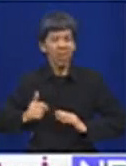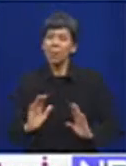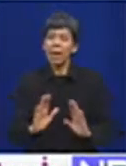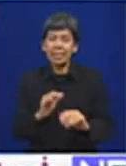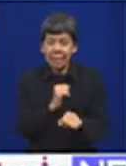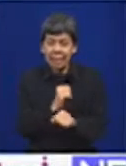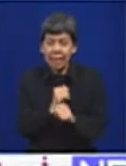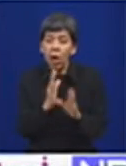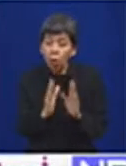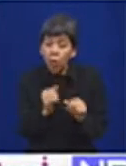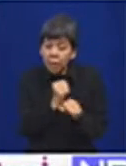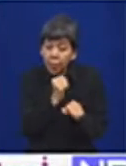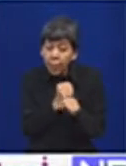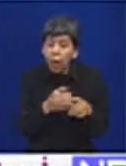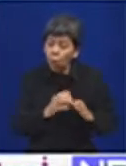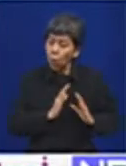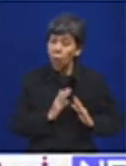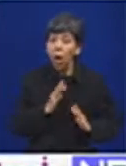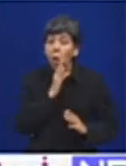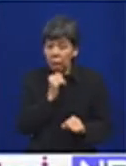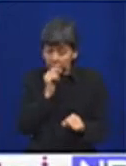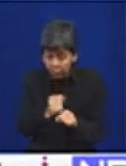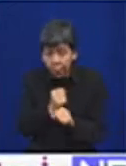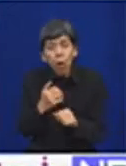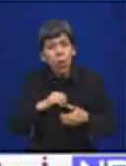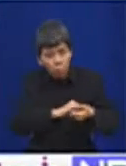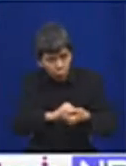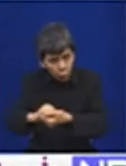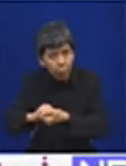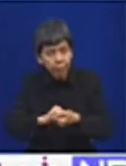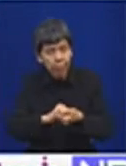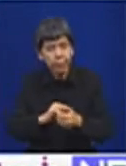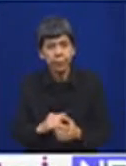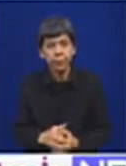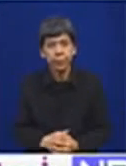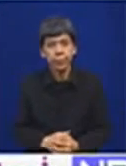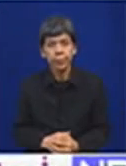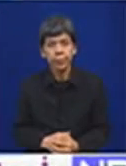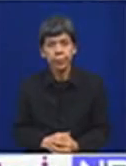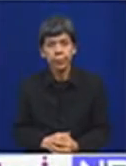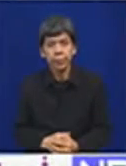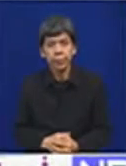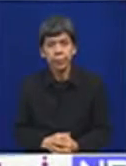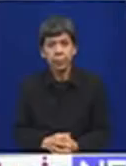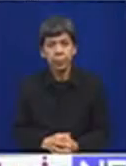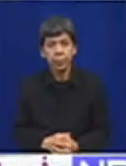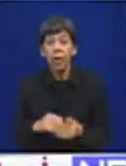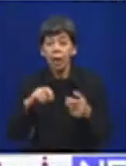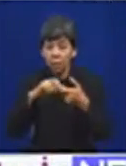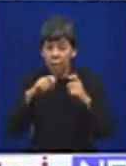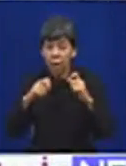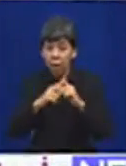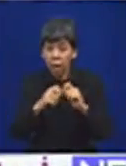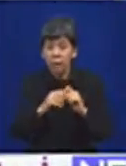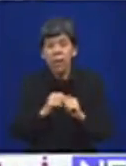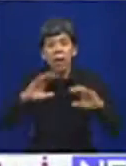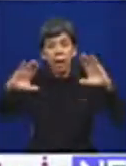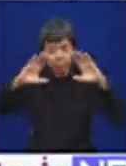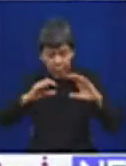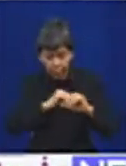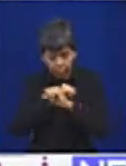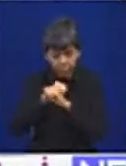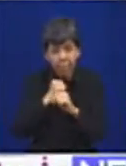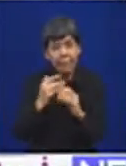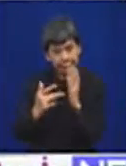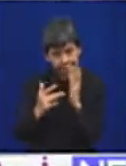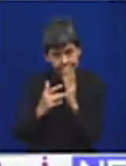พัฒนาขององค์กรออกไปเพราะว่าจะต้องทำงานร่วมกันเดี๋ยวผม ส่วนปัญหาการก่อการร้ายรัฐบาลเตรียมเทคโนโ